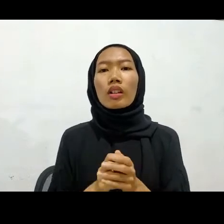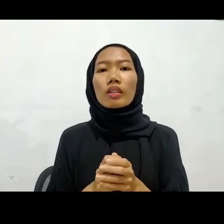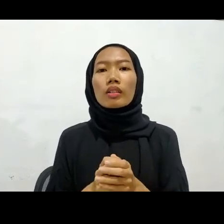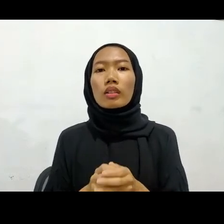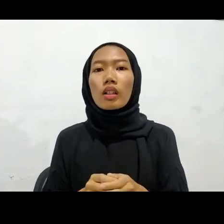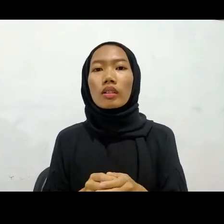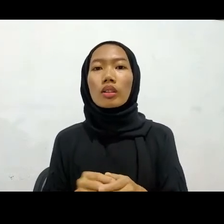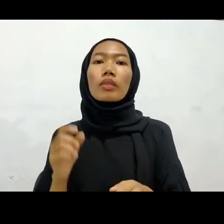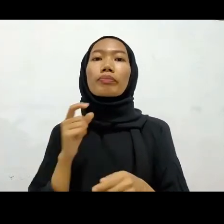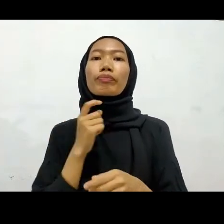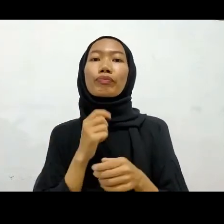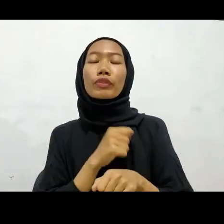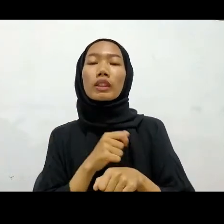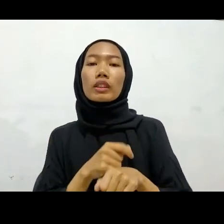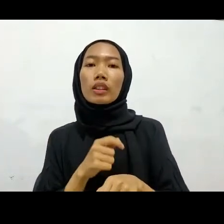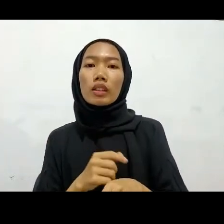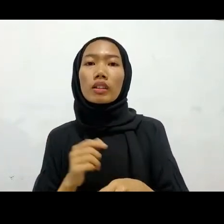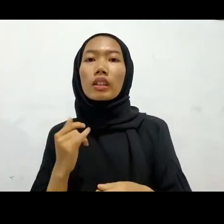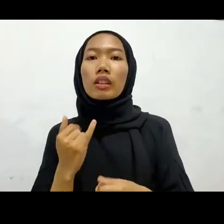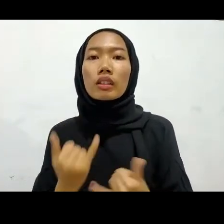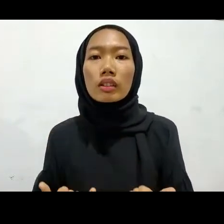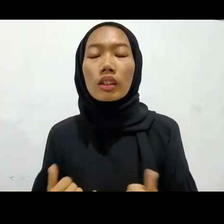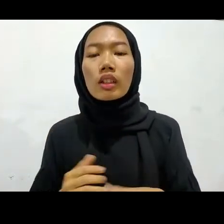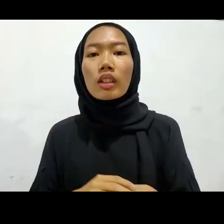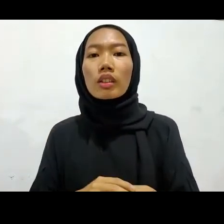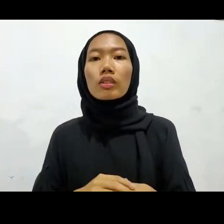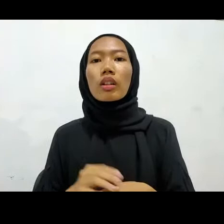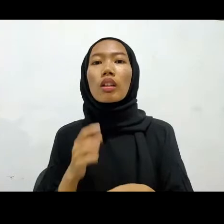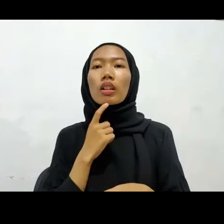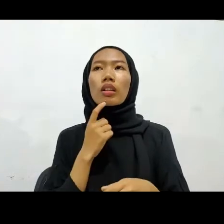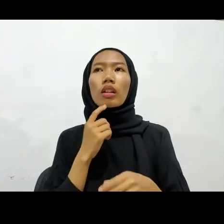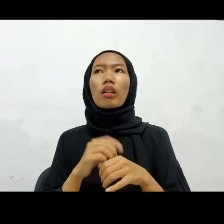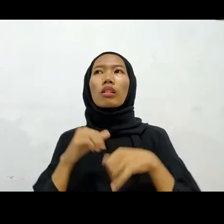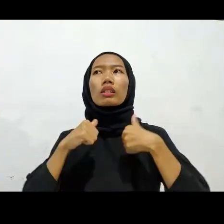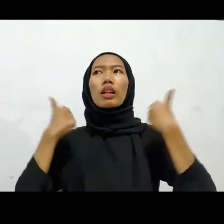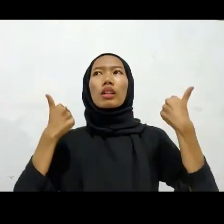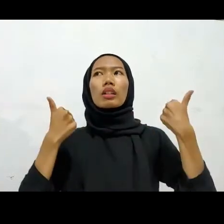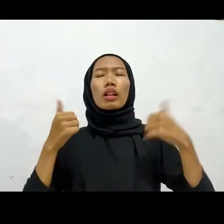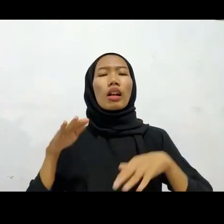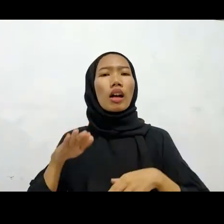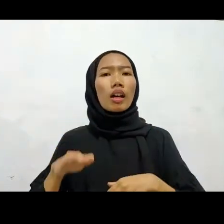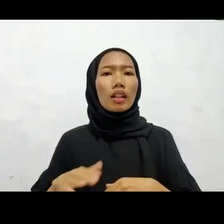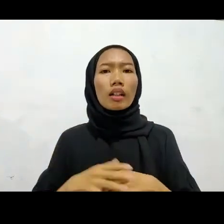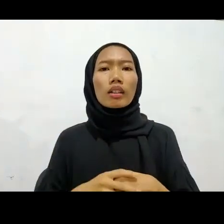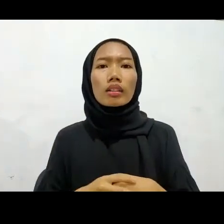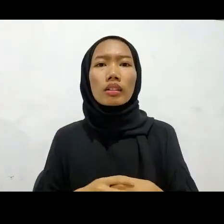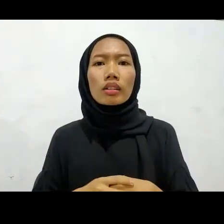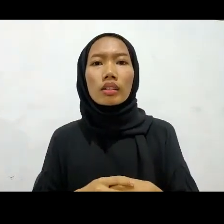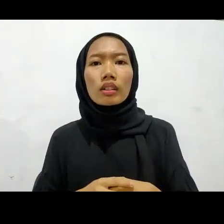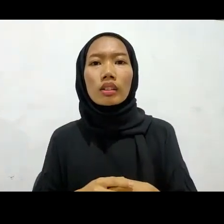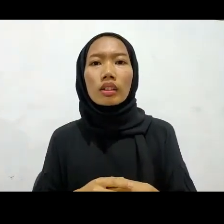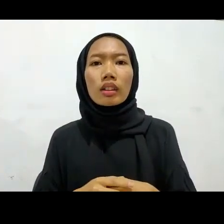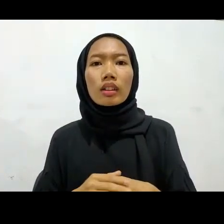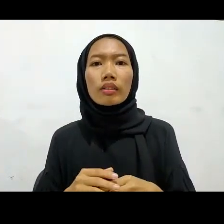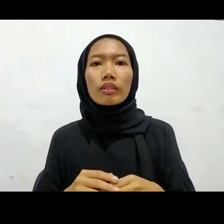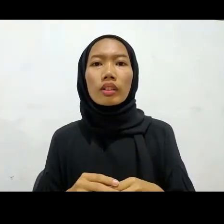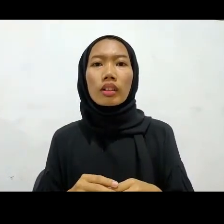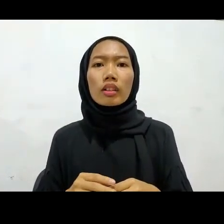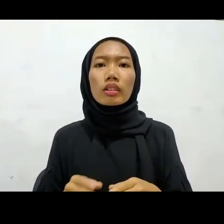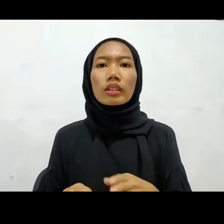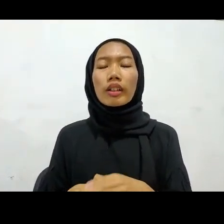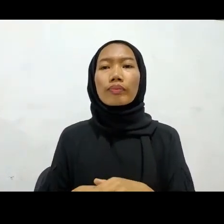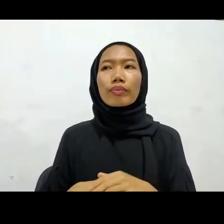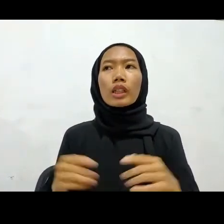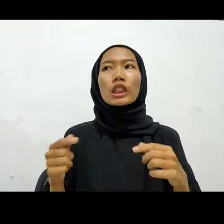ibu dan anak, dan akhir-akhir ini merambah ke kesehatan-kesehatan lainnya. Jadi saya masih terafiliasi sama UGM,